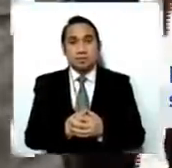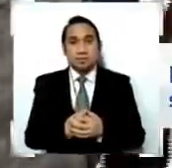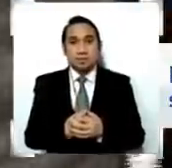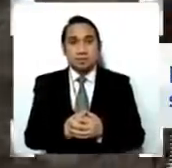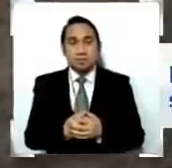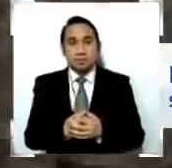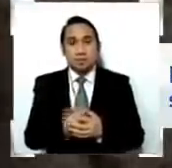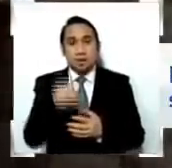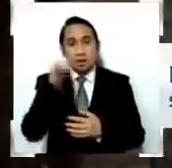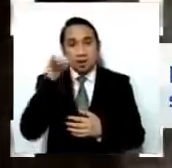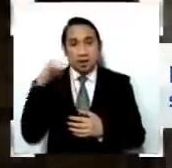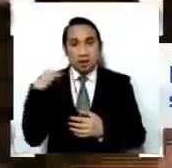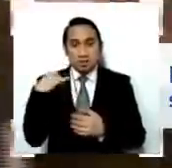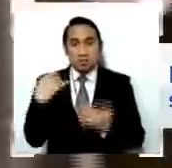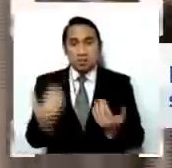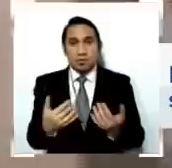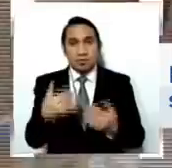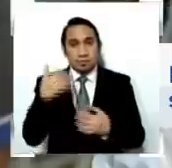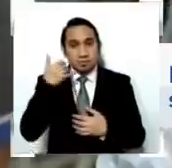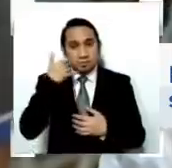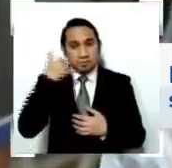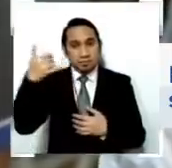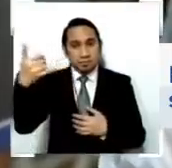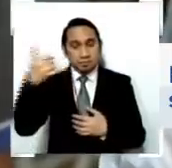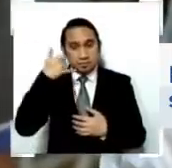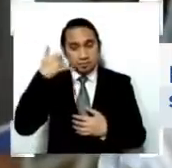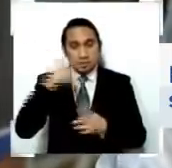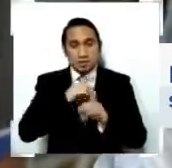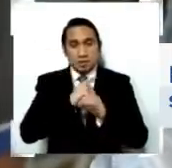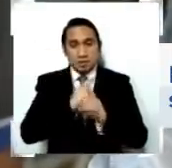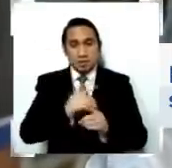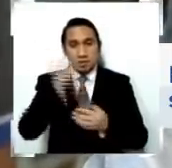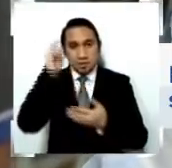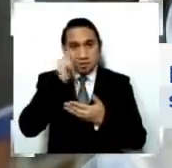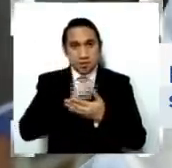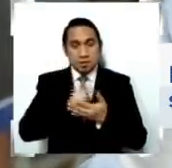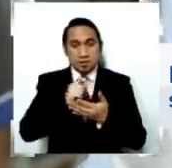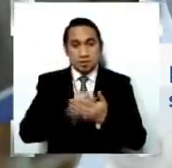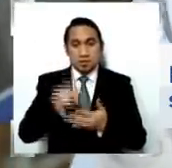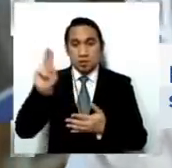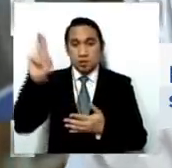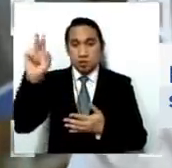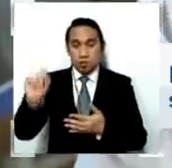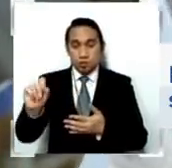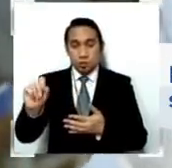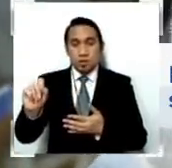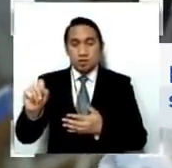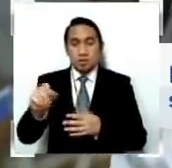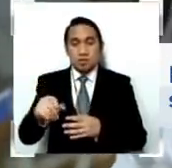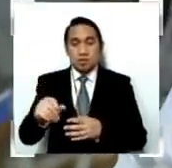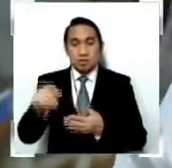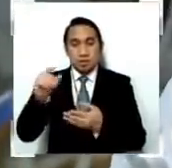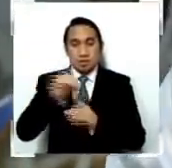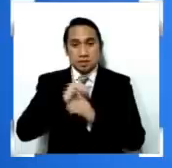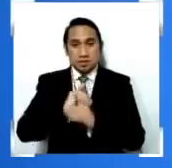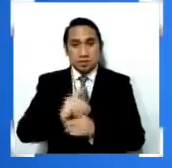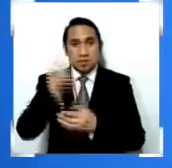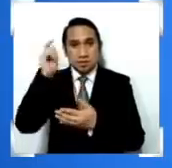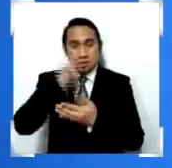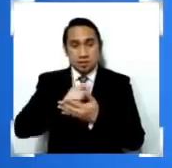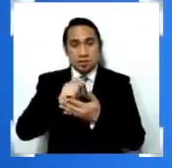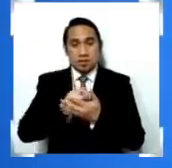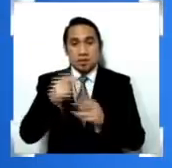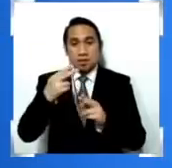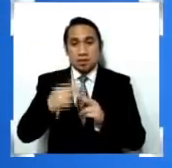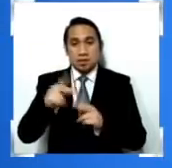Kahapon, nakausap sa telepono ni Defense Secretary Delfin Lorenzana si U.S. Secretary of Defense Lloyd J. Austin III. Ayon